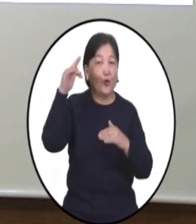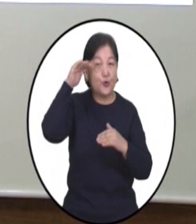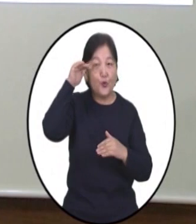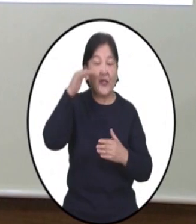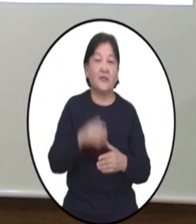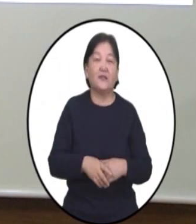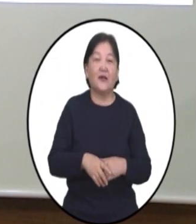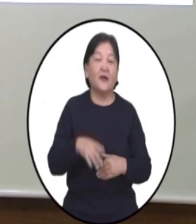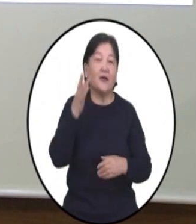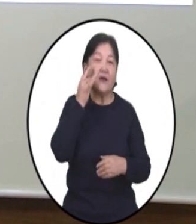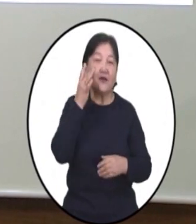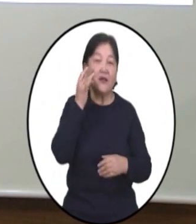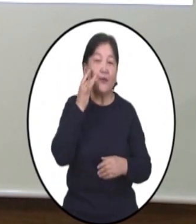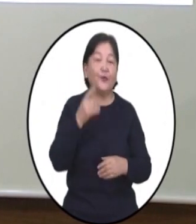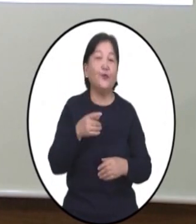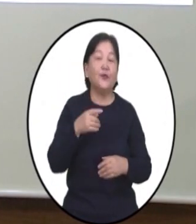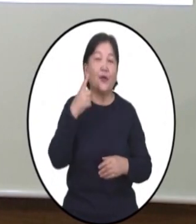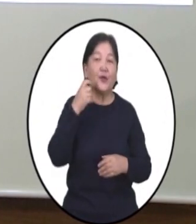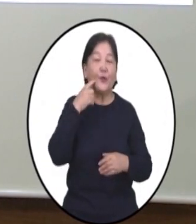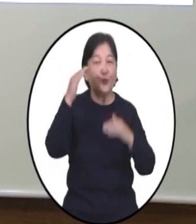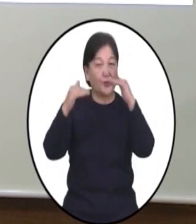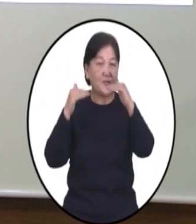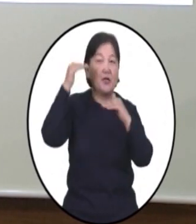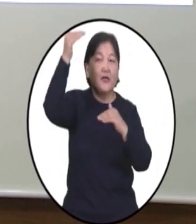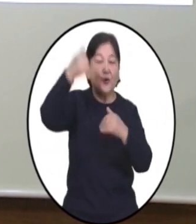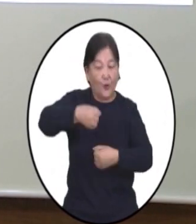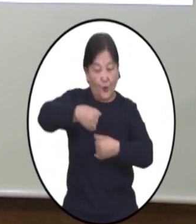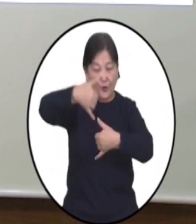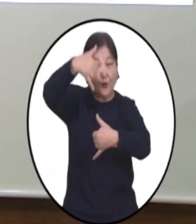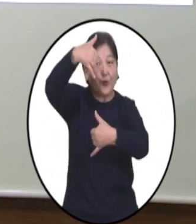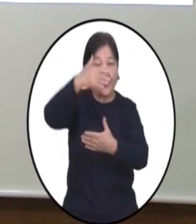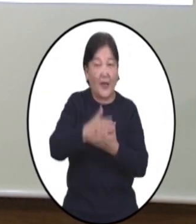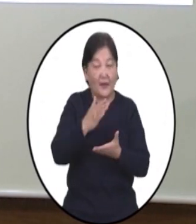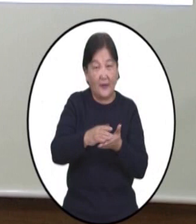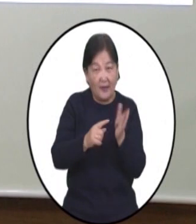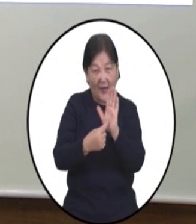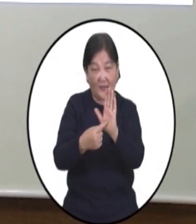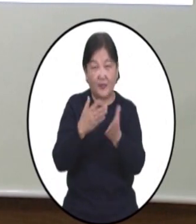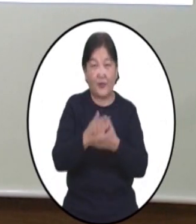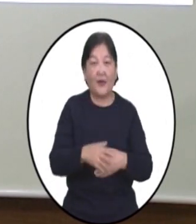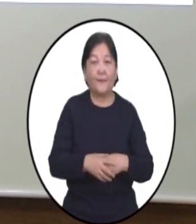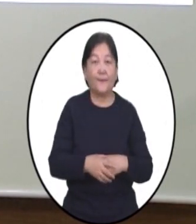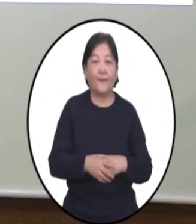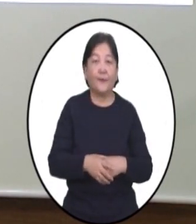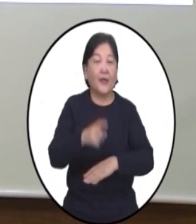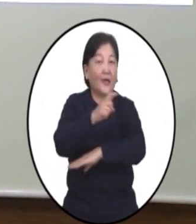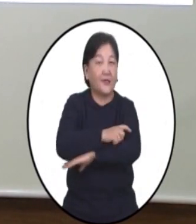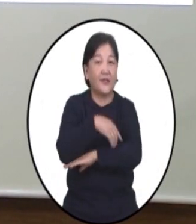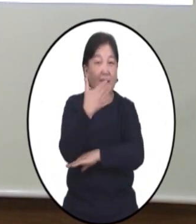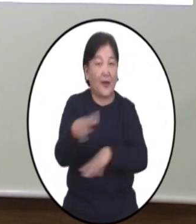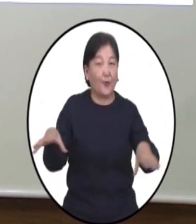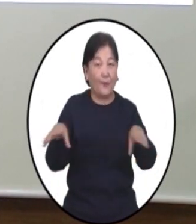бол охтуудаас илүү өндөр өсөлттэй байх нь энэ зургаас харагдаж байна. За ингээ хичээлээ та бүхэн